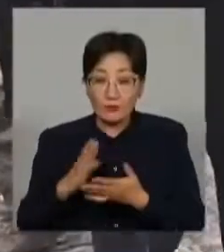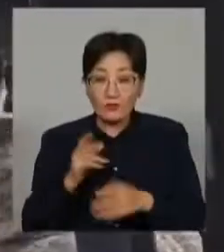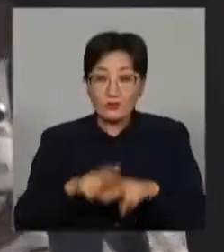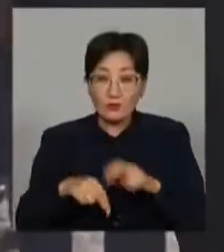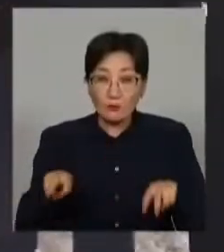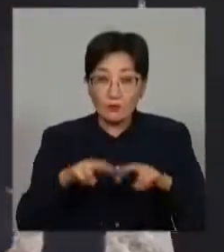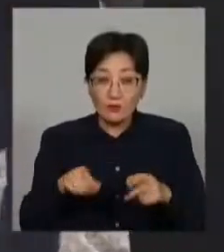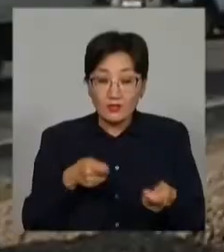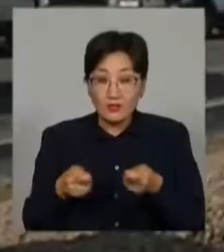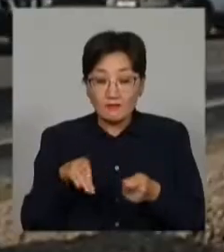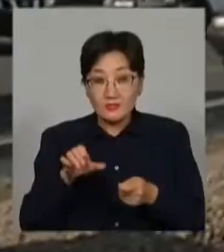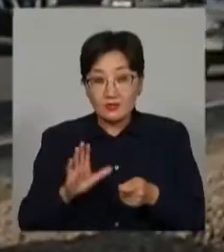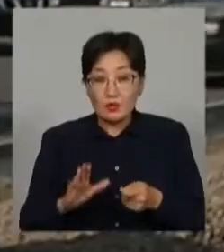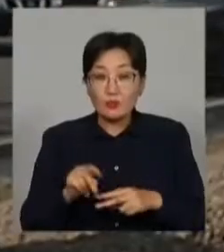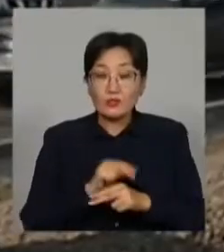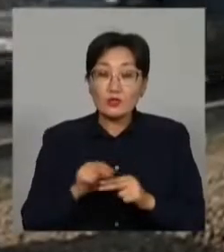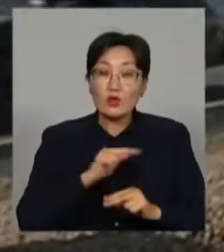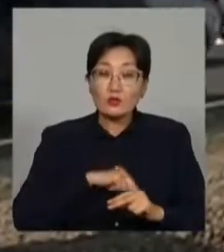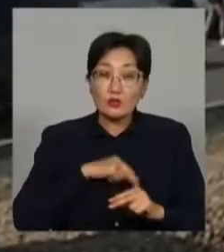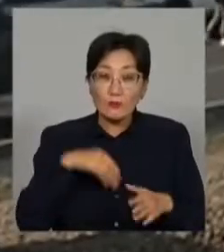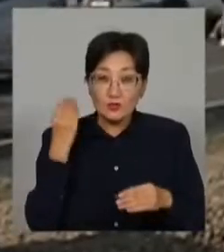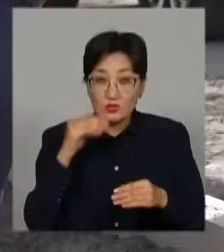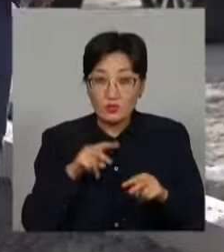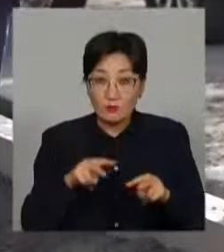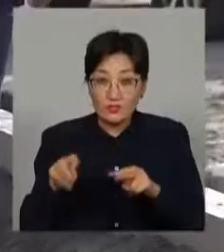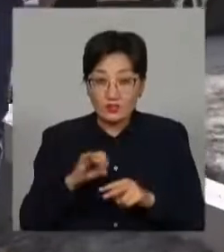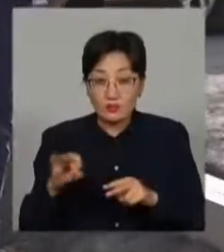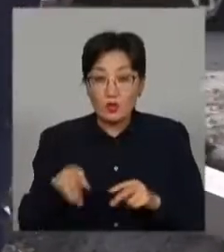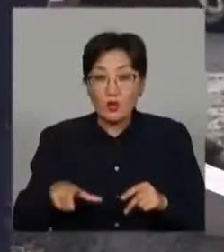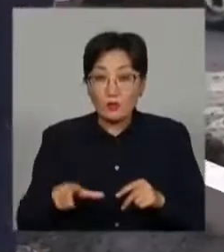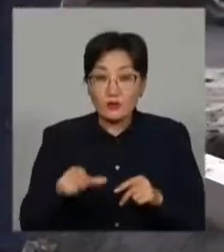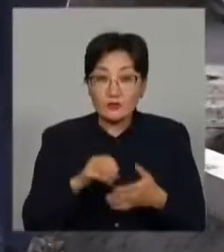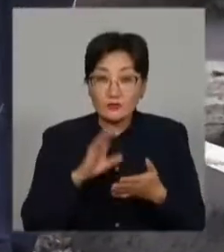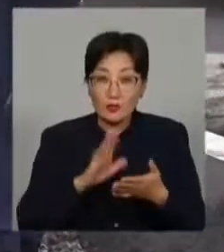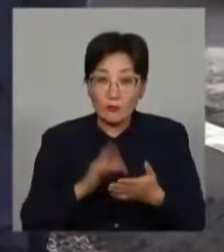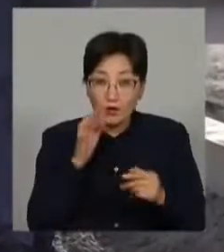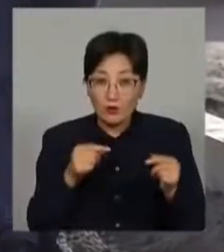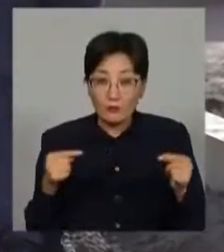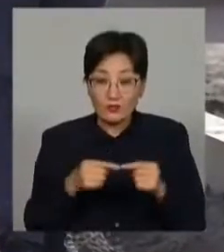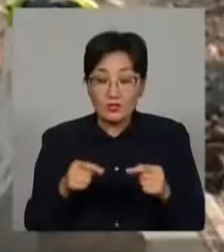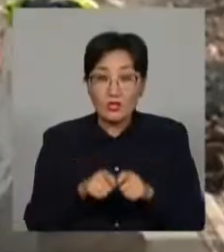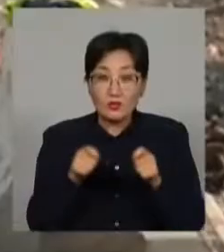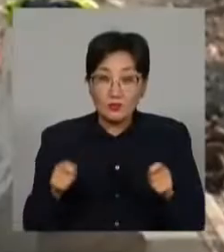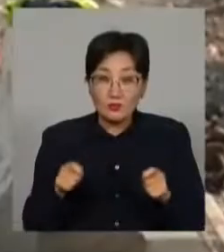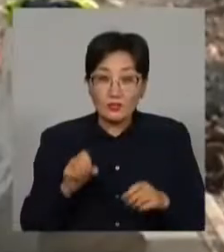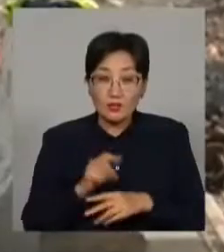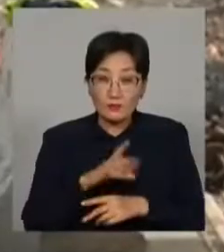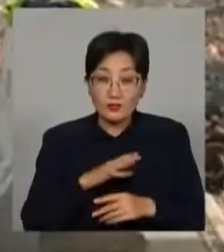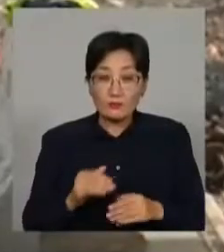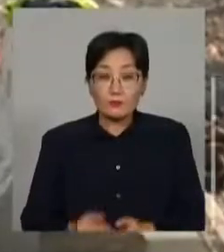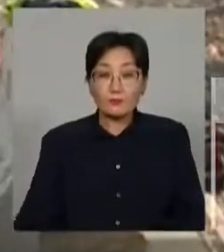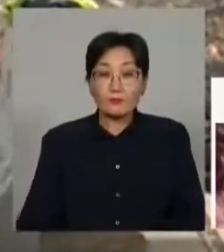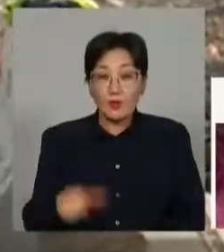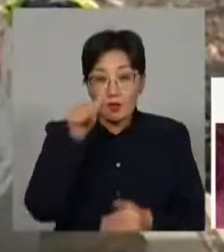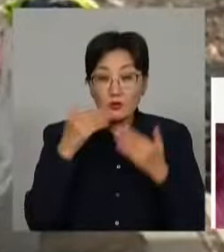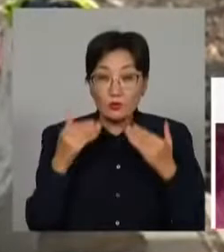тексерген қала әкімі Бақытжан Сағынтаев жөндеу жұмыстарының сапасын бақылауда және жолды белгіленген мерзімде ашуды тапсырды. До конца месяца.